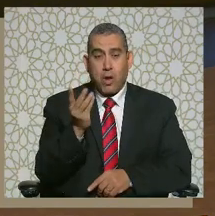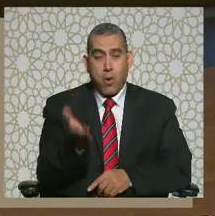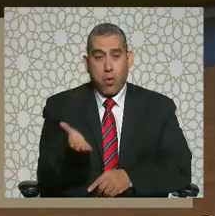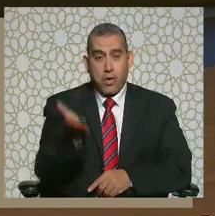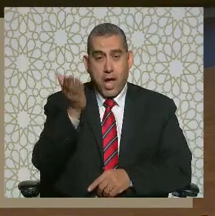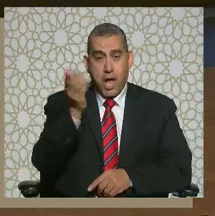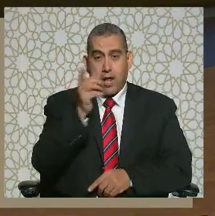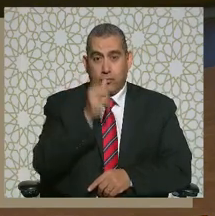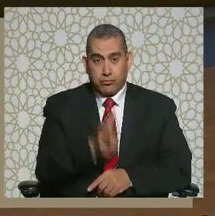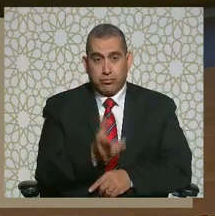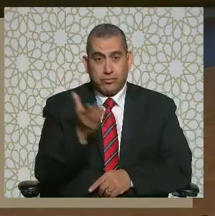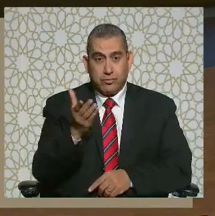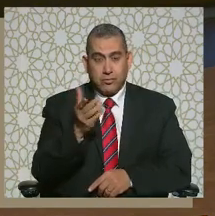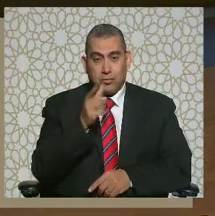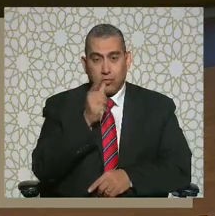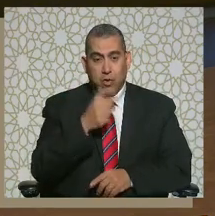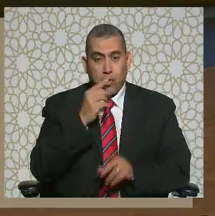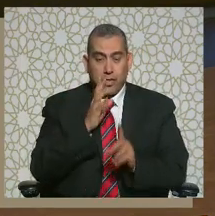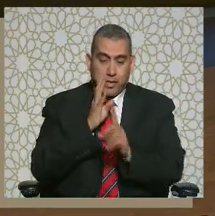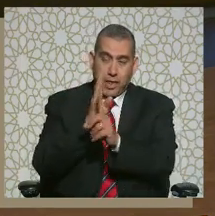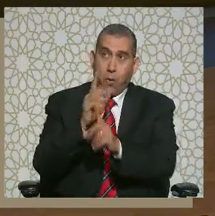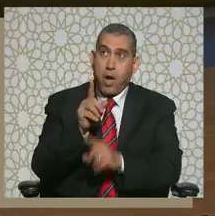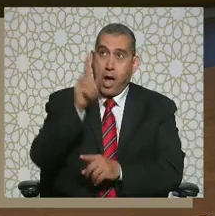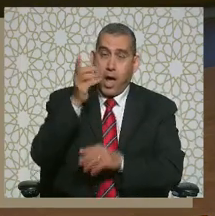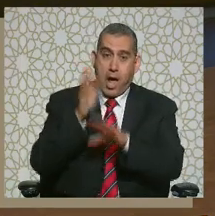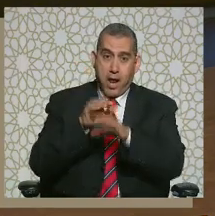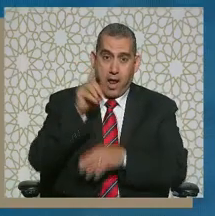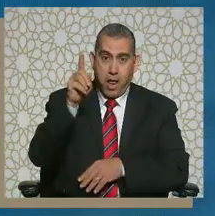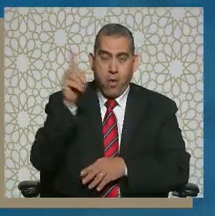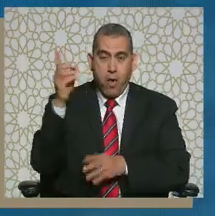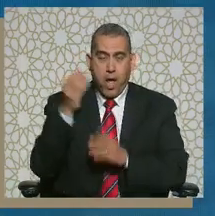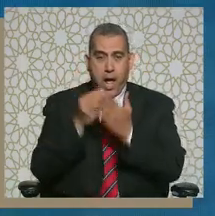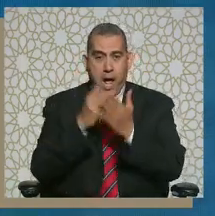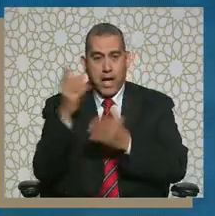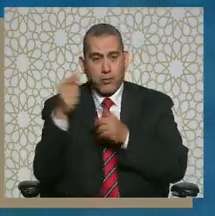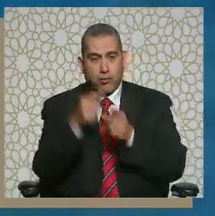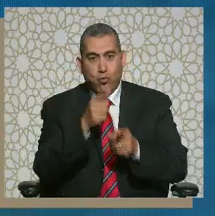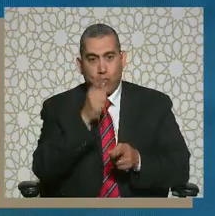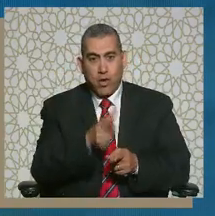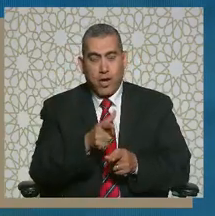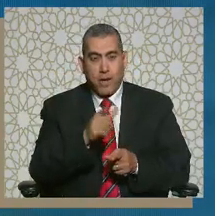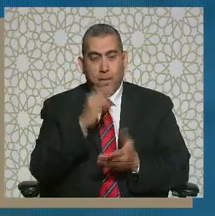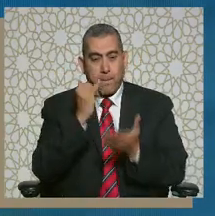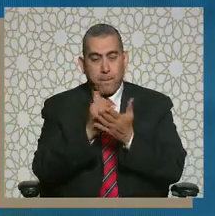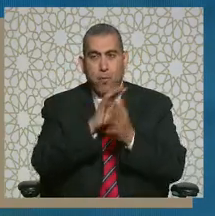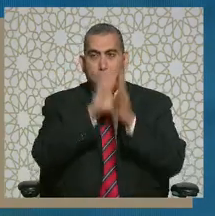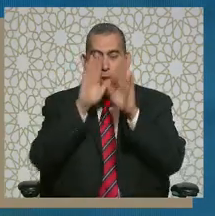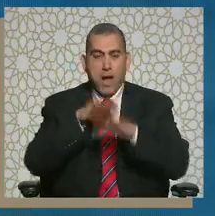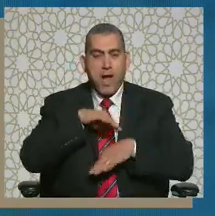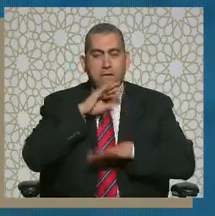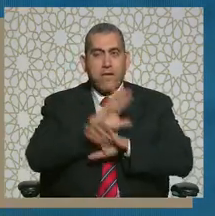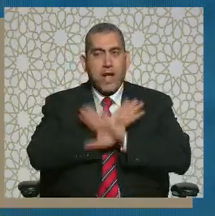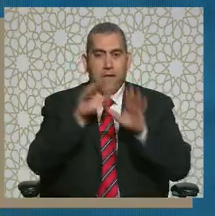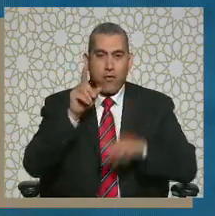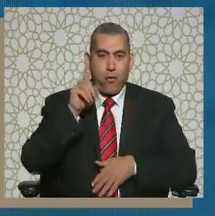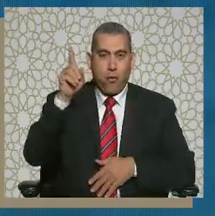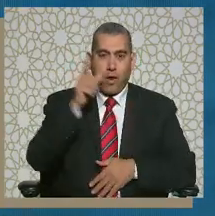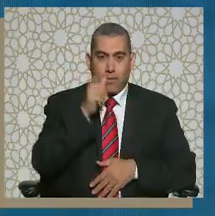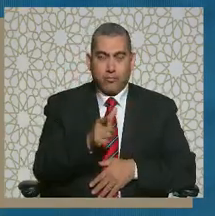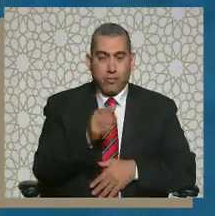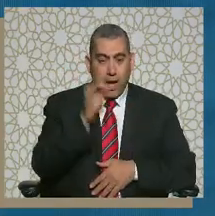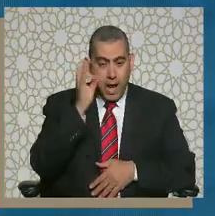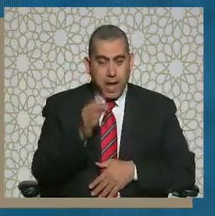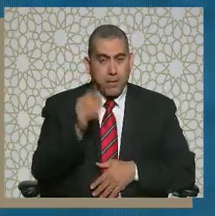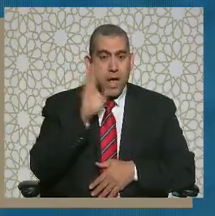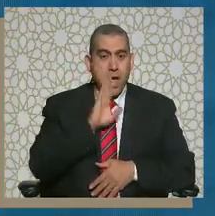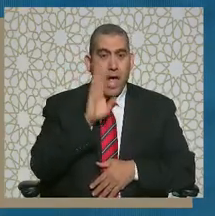لنا ومن يتوكل على الله فهو حسبه يعني فهو يكفيه احنا لازم نتعلم